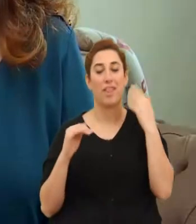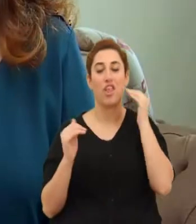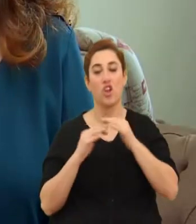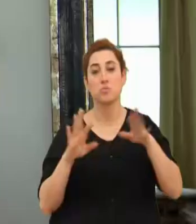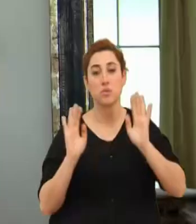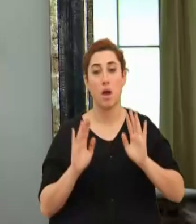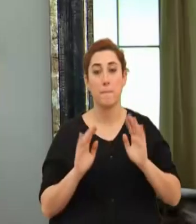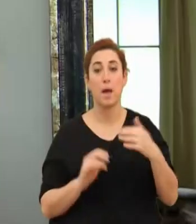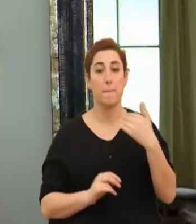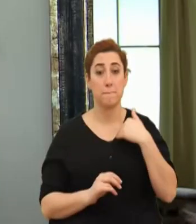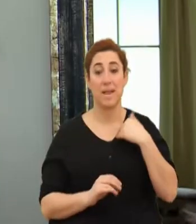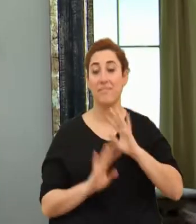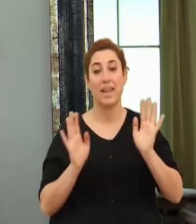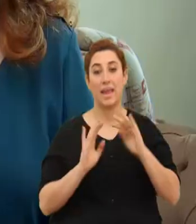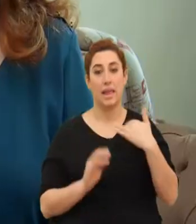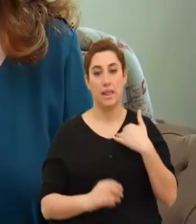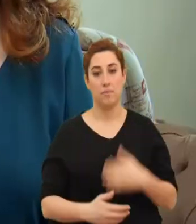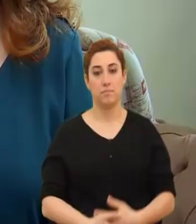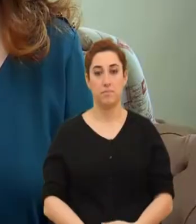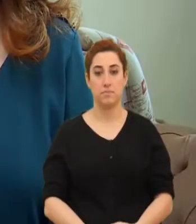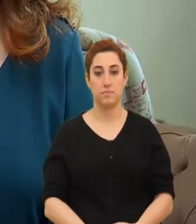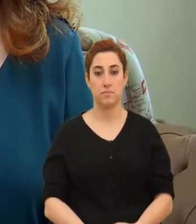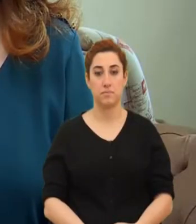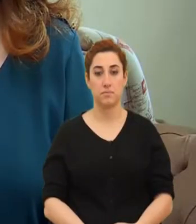ama ben değilim efendim.